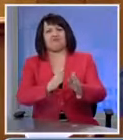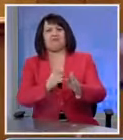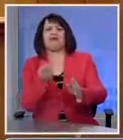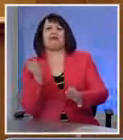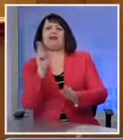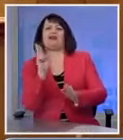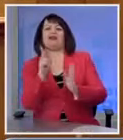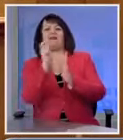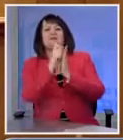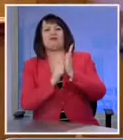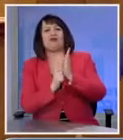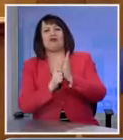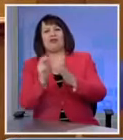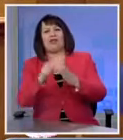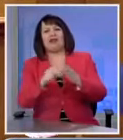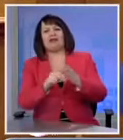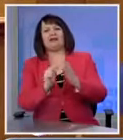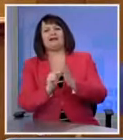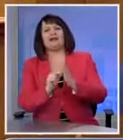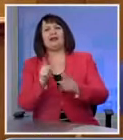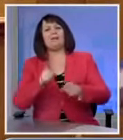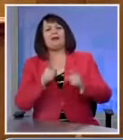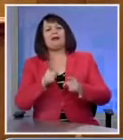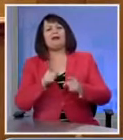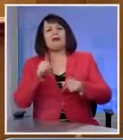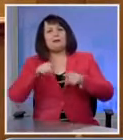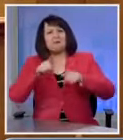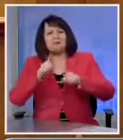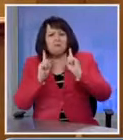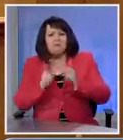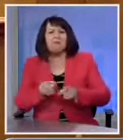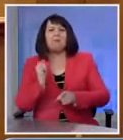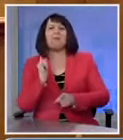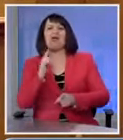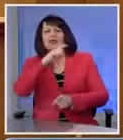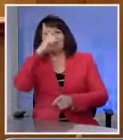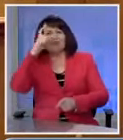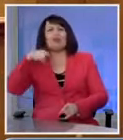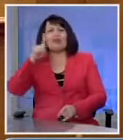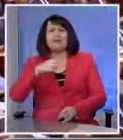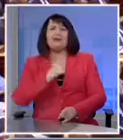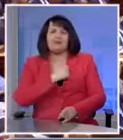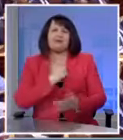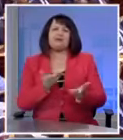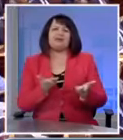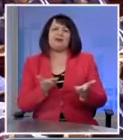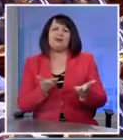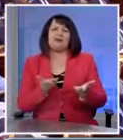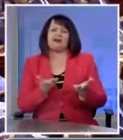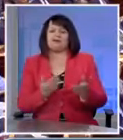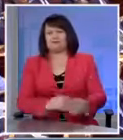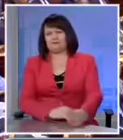ψηφοδέλτιά σας. Είναι και κάποιοι άλλοι που δεν έχουν πάρει αυτές τις αποφάσεις. Άρα είναι πολύ δύσκολη μέρα για αυτούς. Πιστέψτε με.